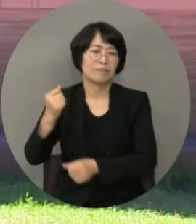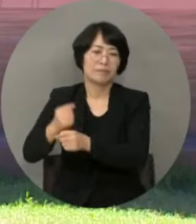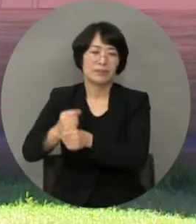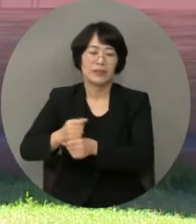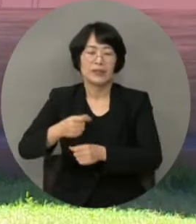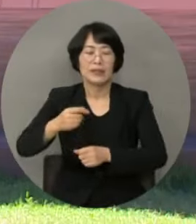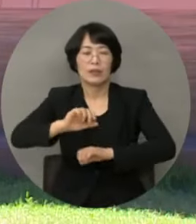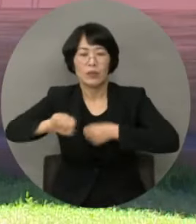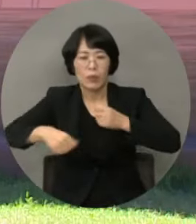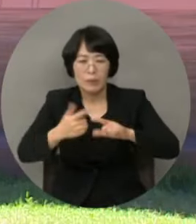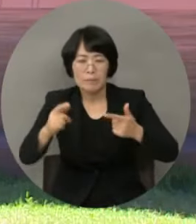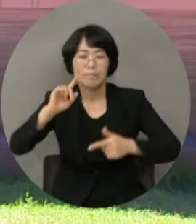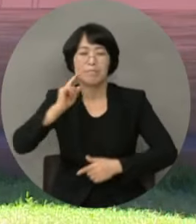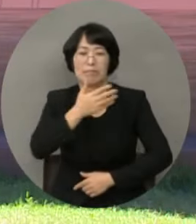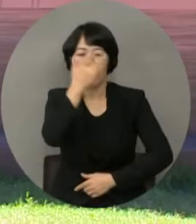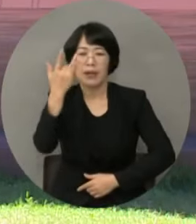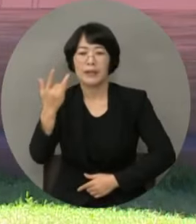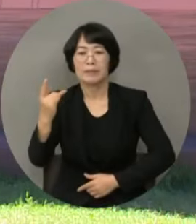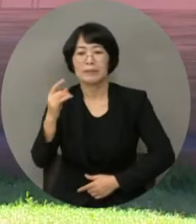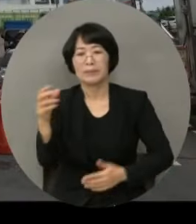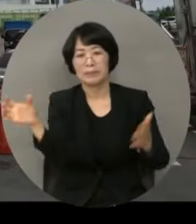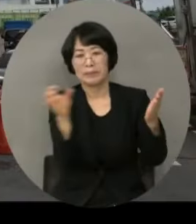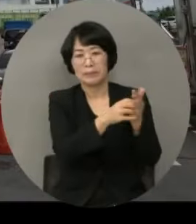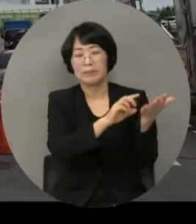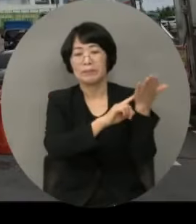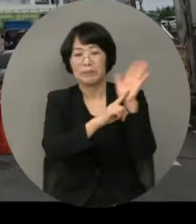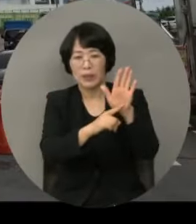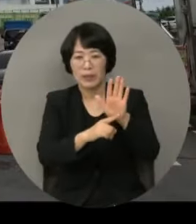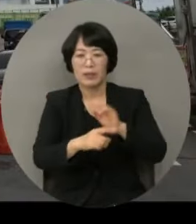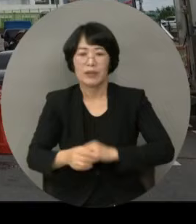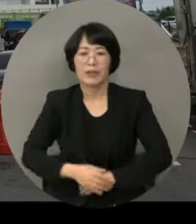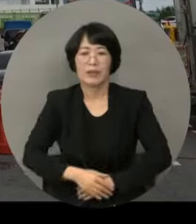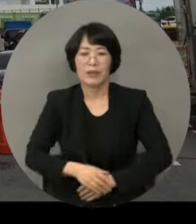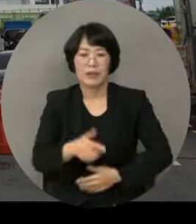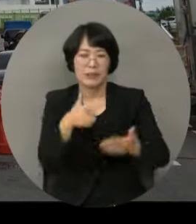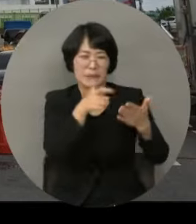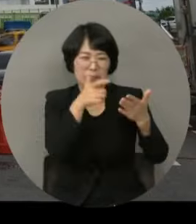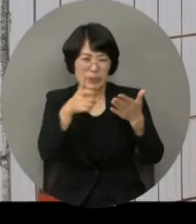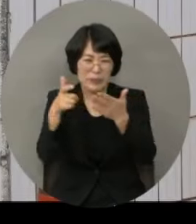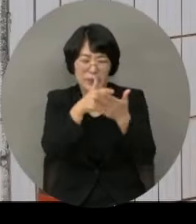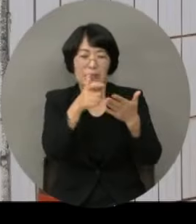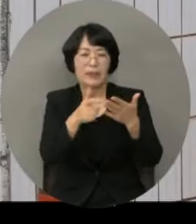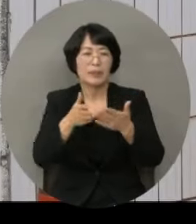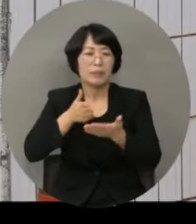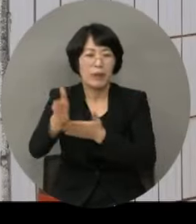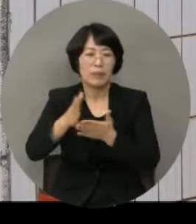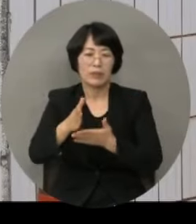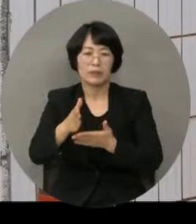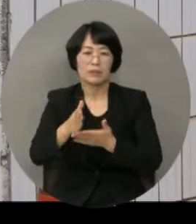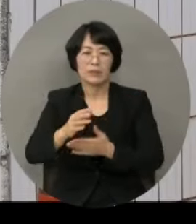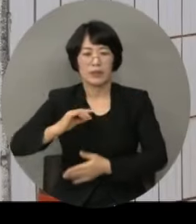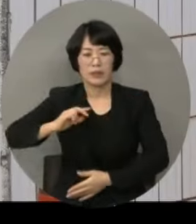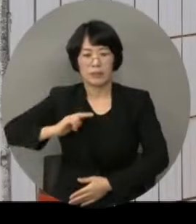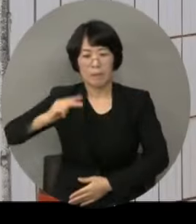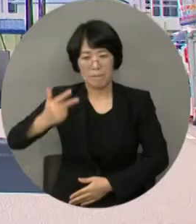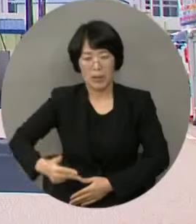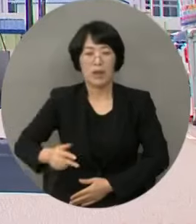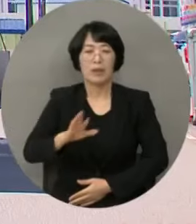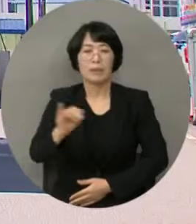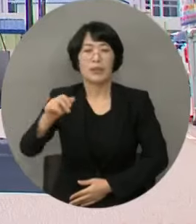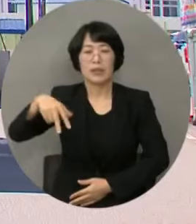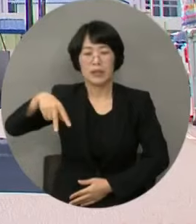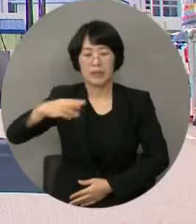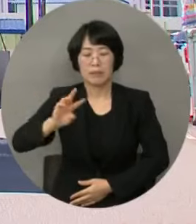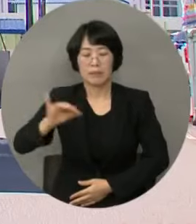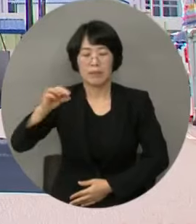자연과 동물의 아름다움을 표하고 있습니다 드릴로 그래피티를 하는 출신 작가 빌스